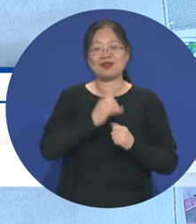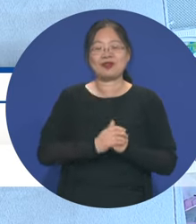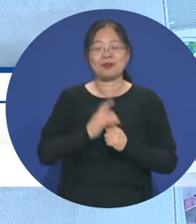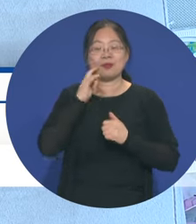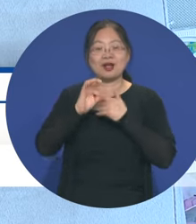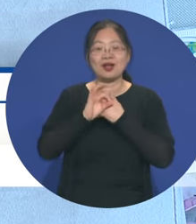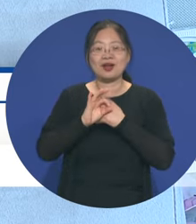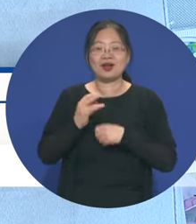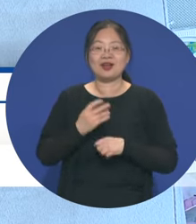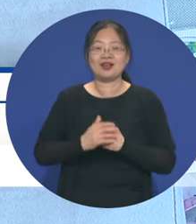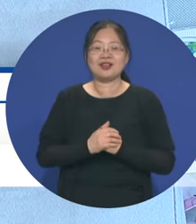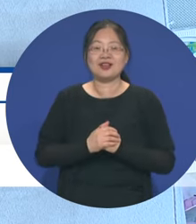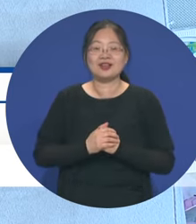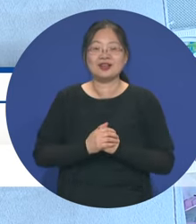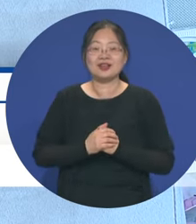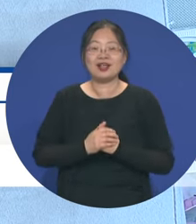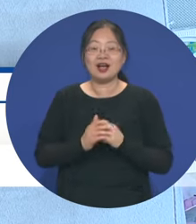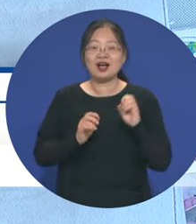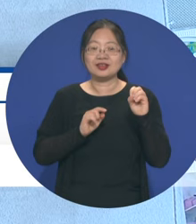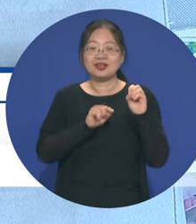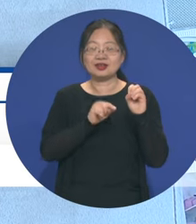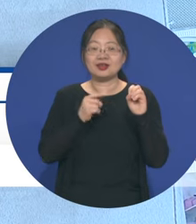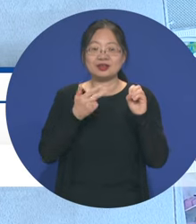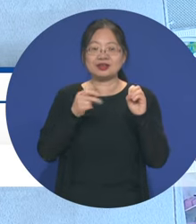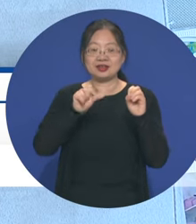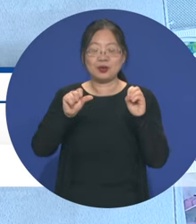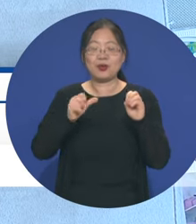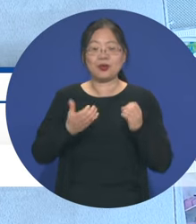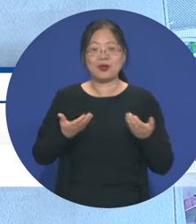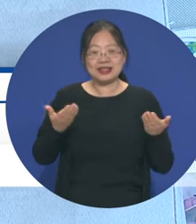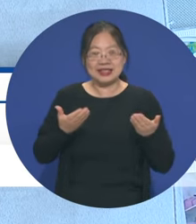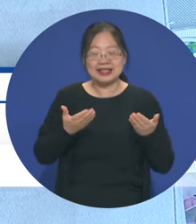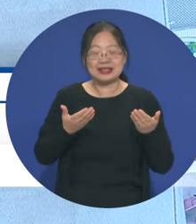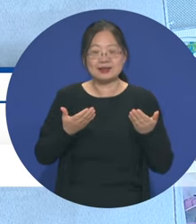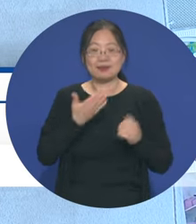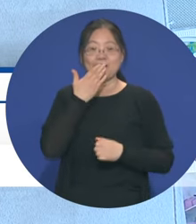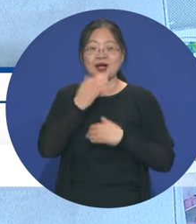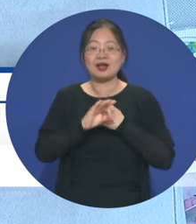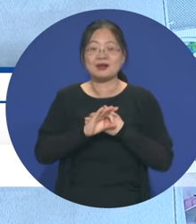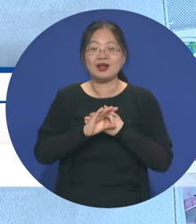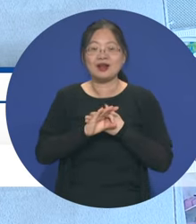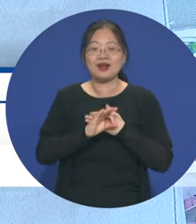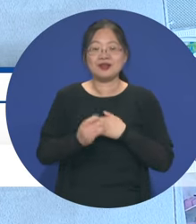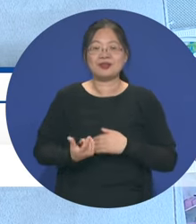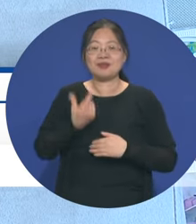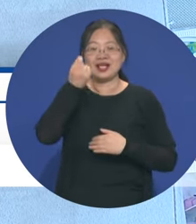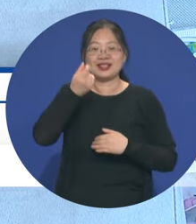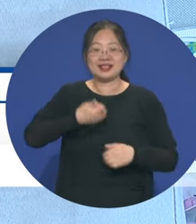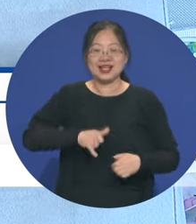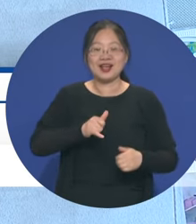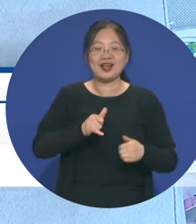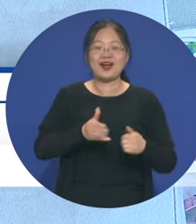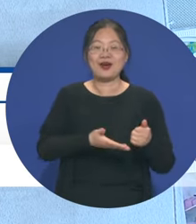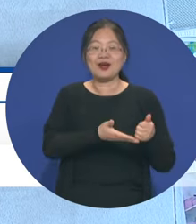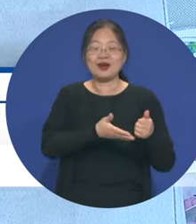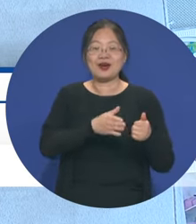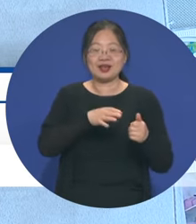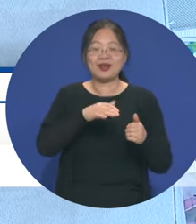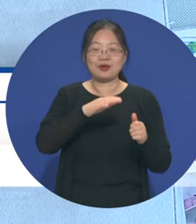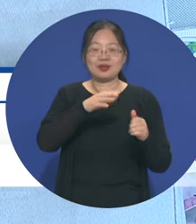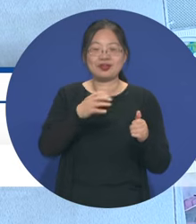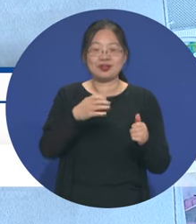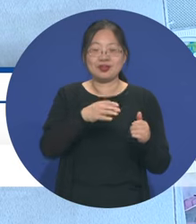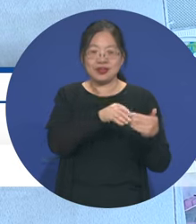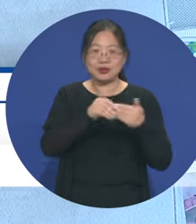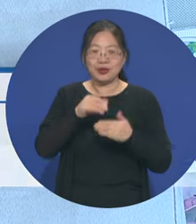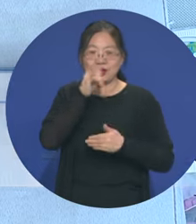만약에 제가 두시간 단축 근무를 하게 되면 0.75 작으로 운영을 하게 되면 어 조금 더 빨리 아이들을 하원할 수 있고 아이들과 있는 시간이